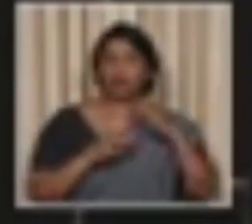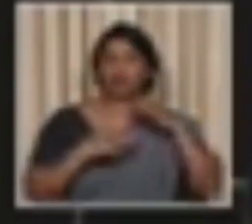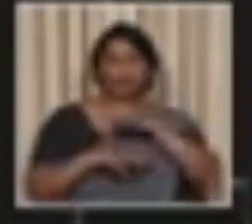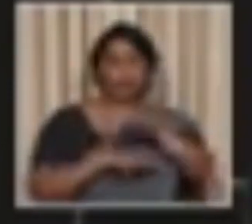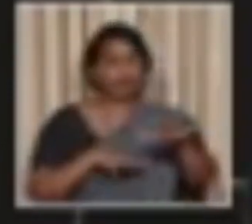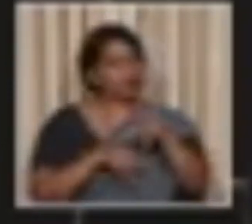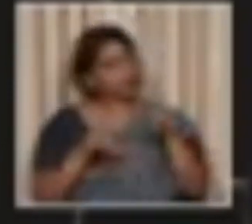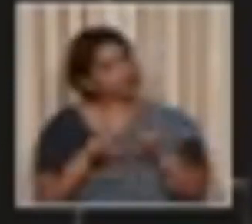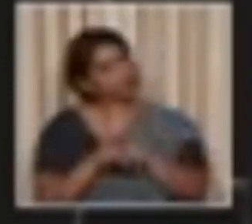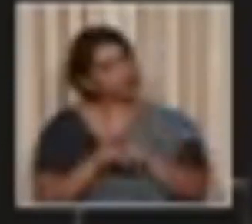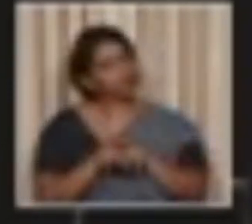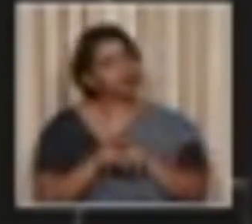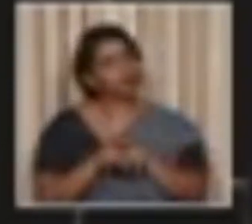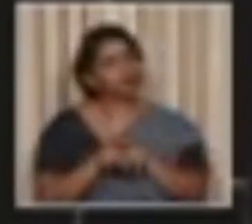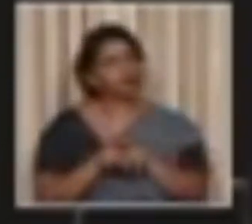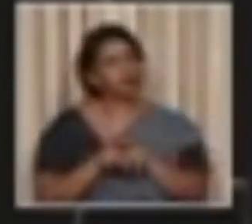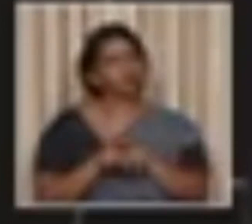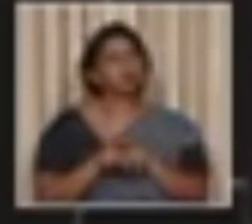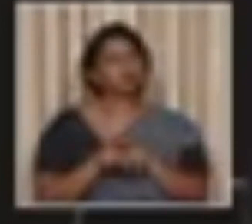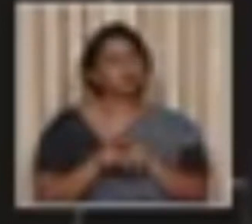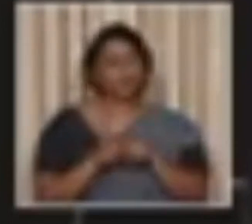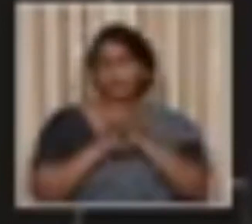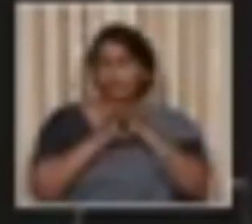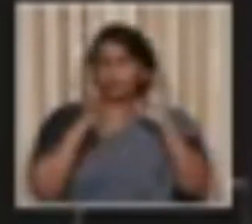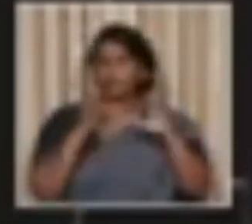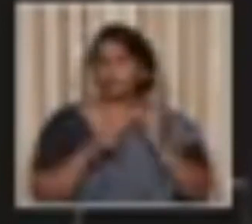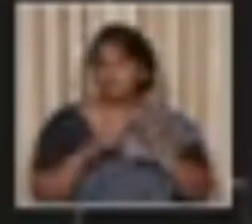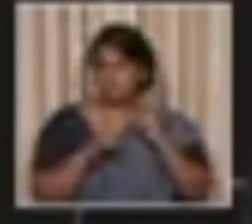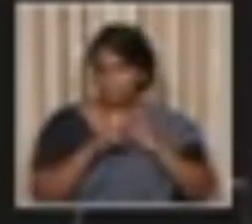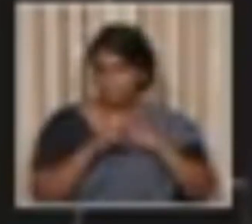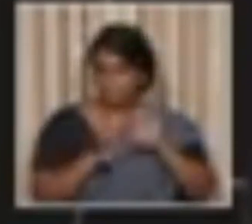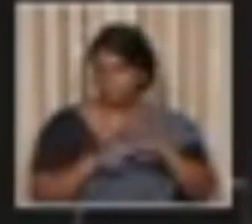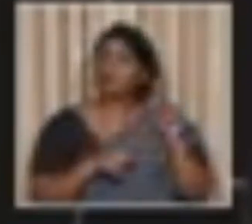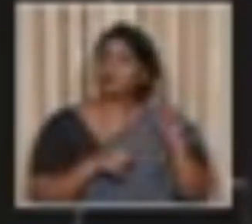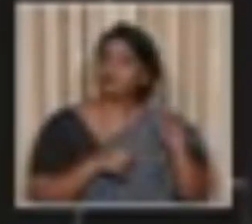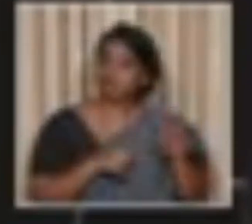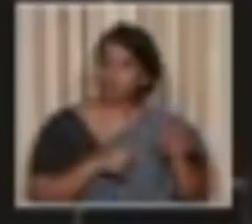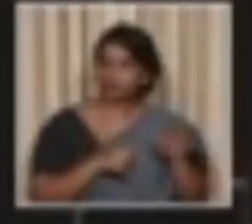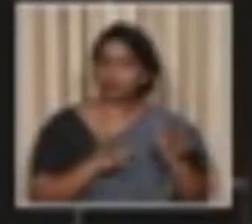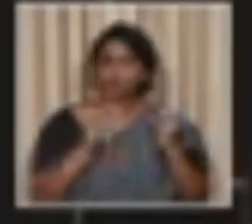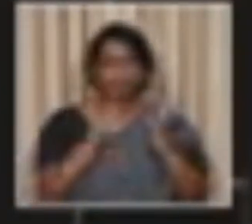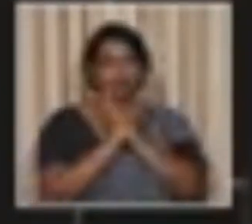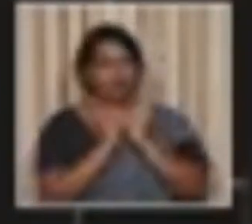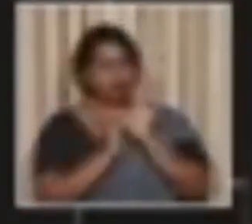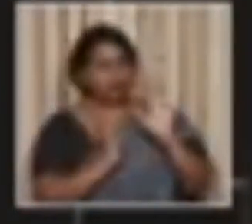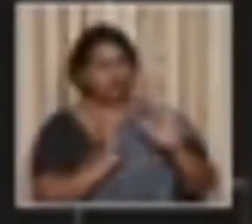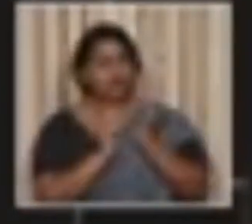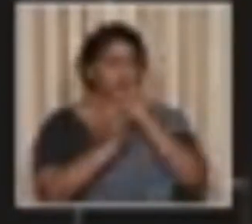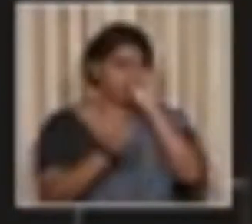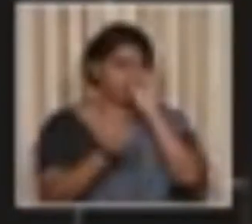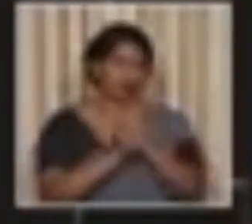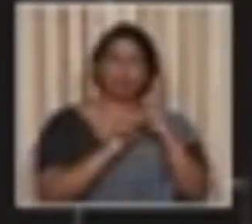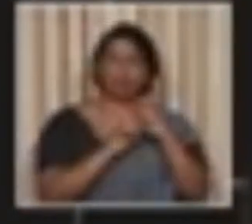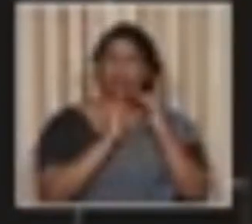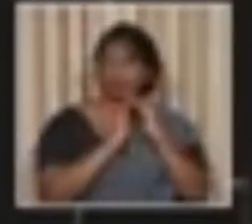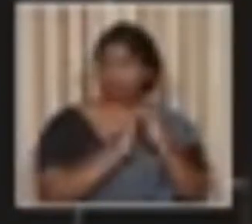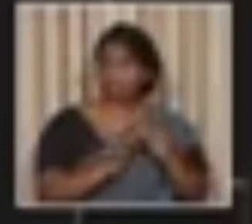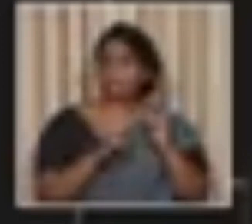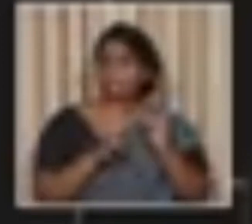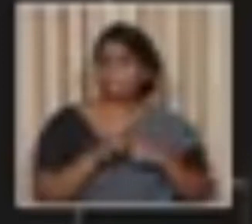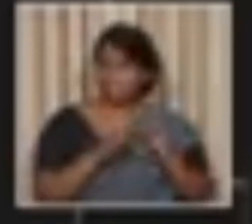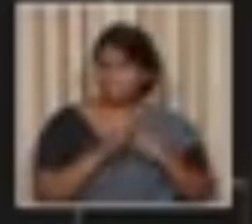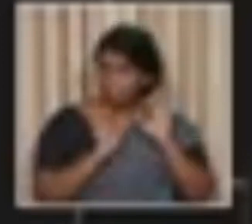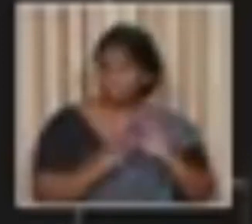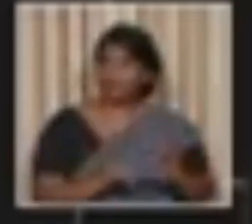ஃபொரஸ்டாலும் வைல்ட் லைஃபாலும் சதா நாங்கள் சந்தித்துக் கொண்டே இருக்கின்றோம். இவைகளை சேர்த்து நாங்கள் செய்ய வேண்டிய பொறுப்பு இருக்கிறது. சிங்கள சமூகத்தினுடைய ஆக்கிரமிப்பு பற்றி பேசுவதாக